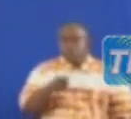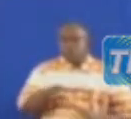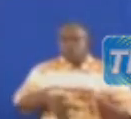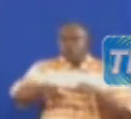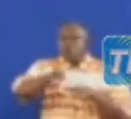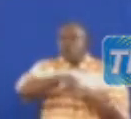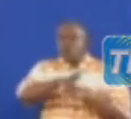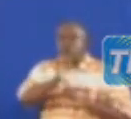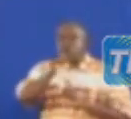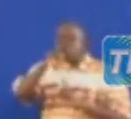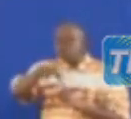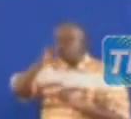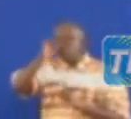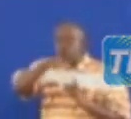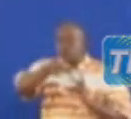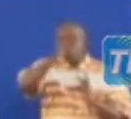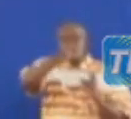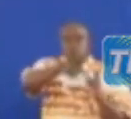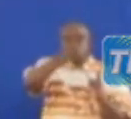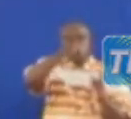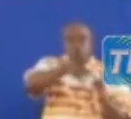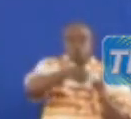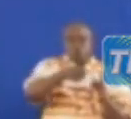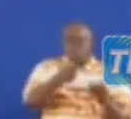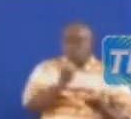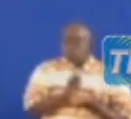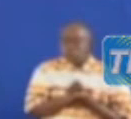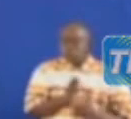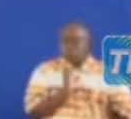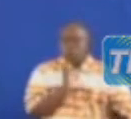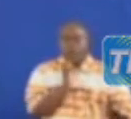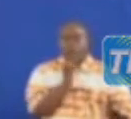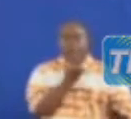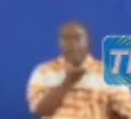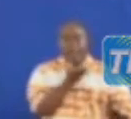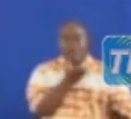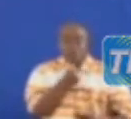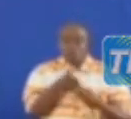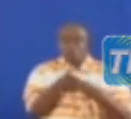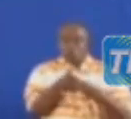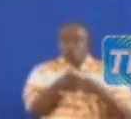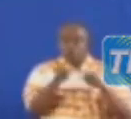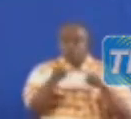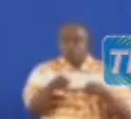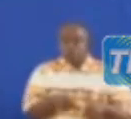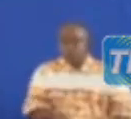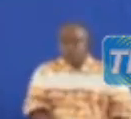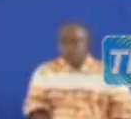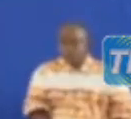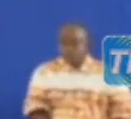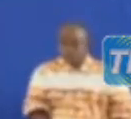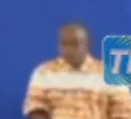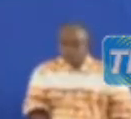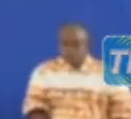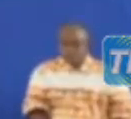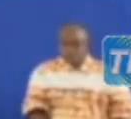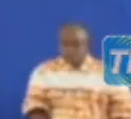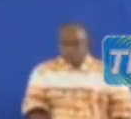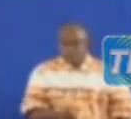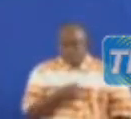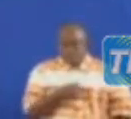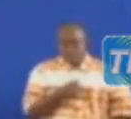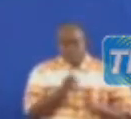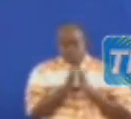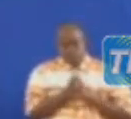bunge waliochaguliwa kwa umakini wao wa kuliongoza bunge lako tukufu. Mheshimiwa Spika,